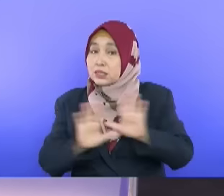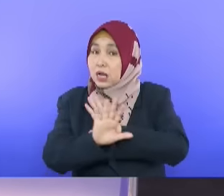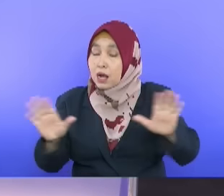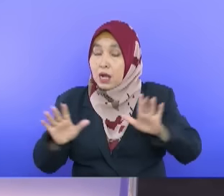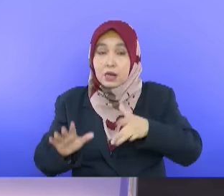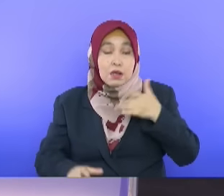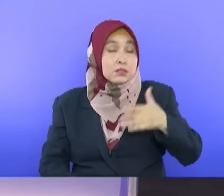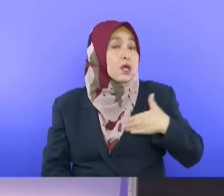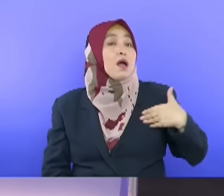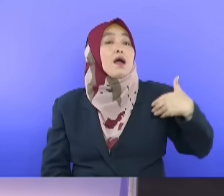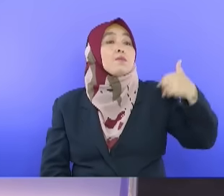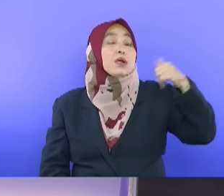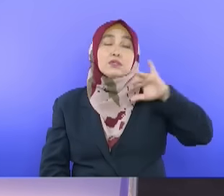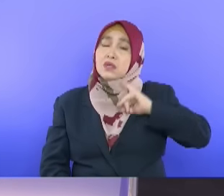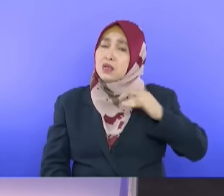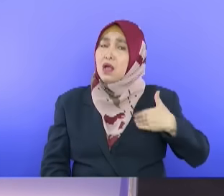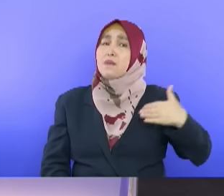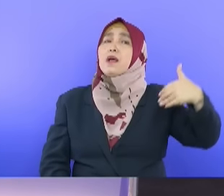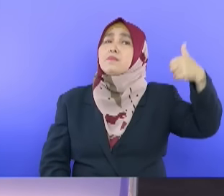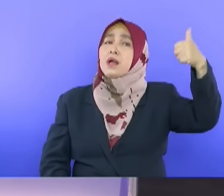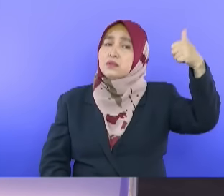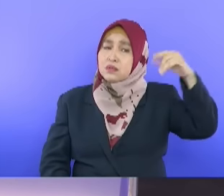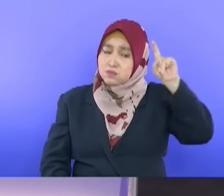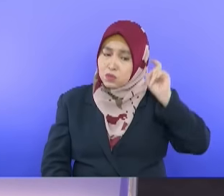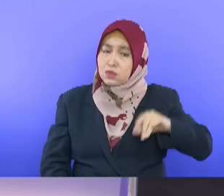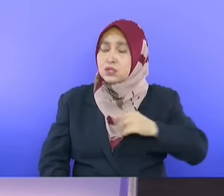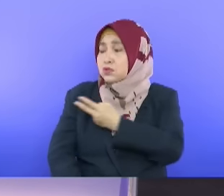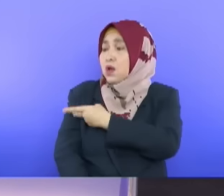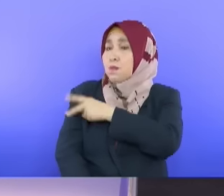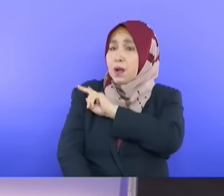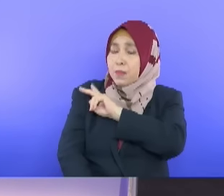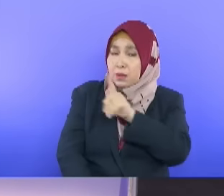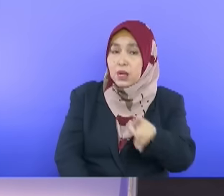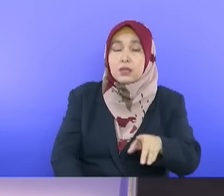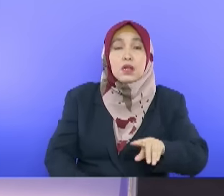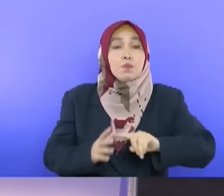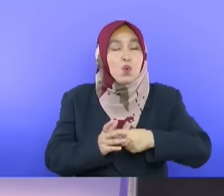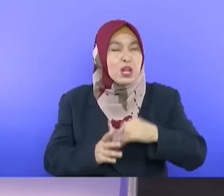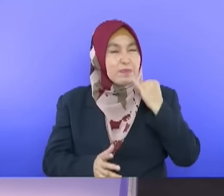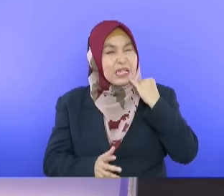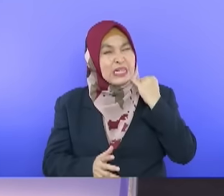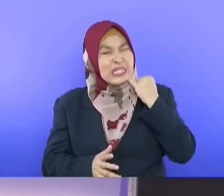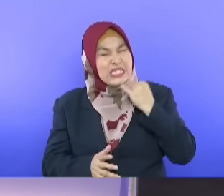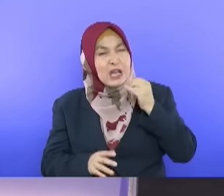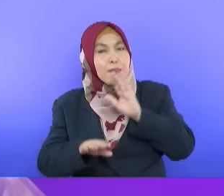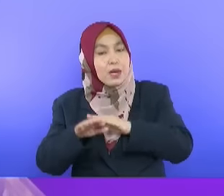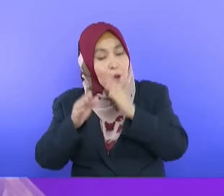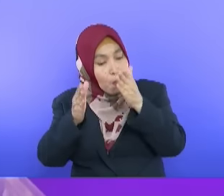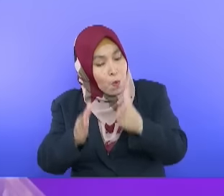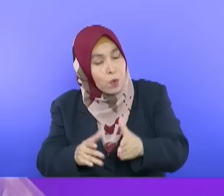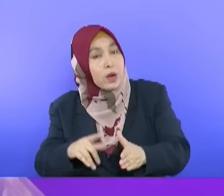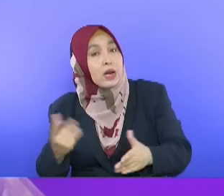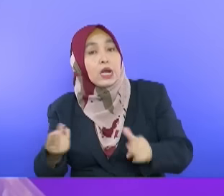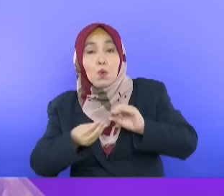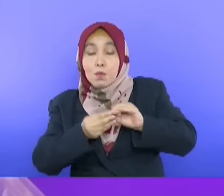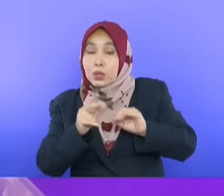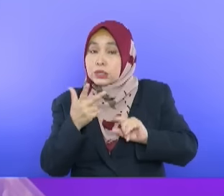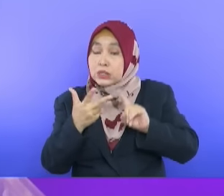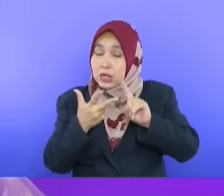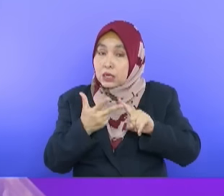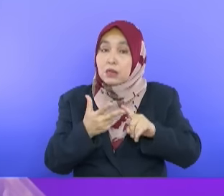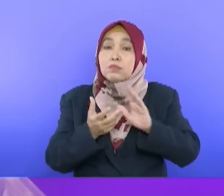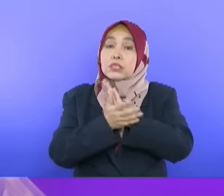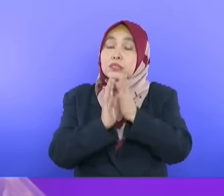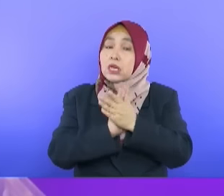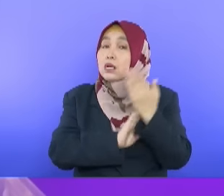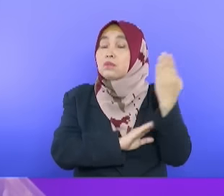kan ya Kita kasih semacam saya ini bagus sepatunya saya naik pangkat dapat itu dia akan mulai berdengki kepada orang lain nomor dua nomor tiga inilah